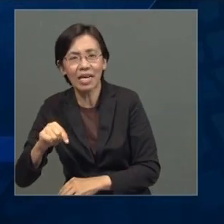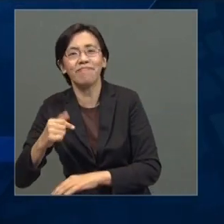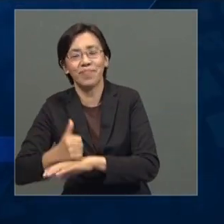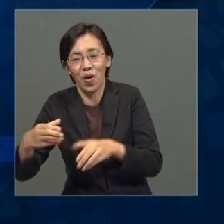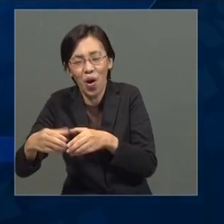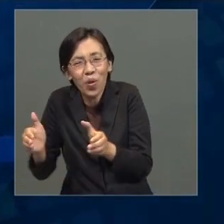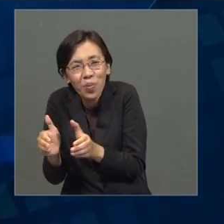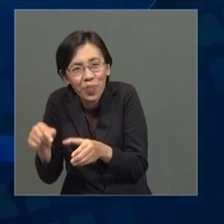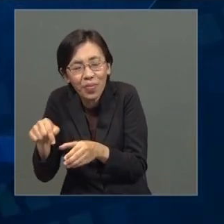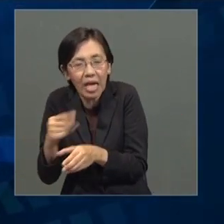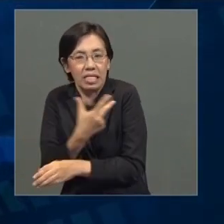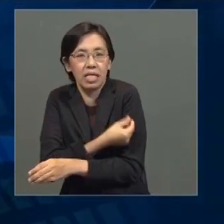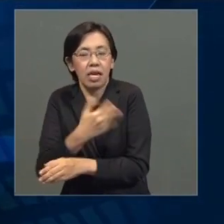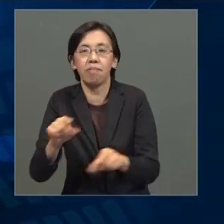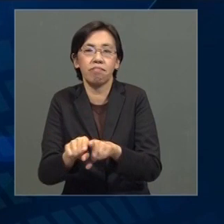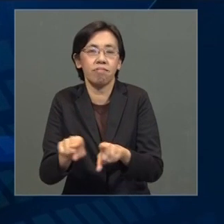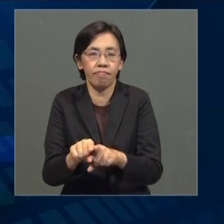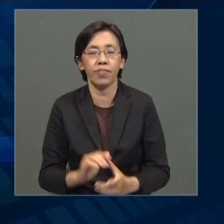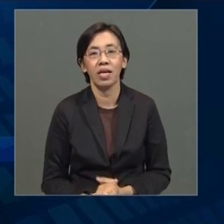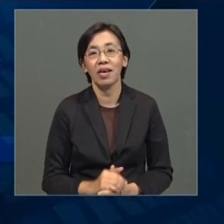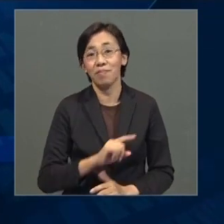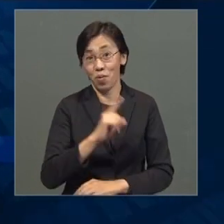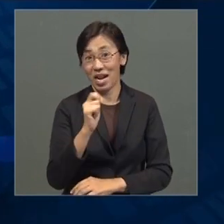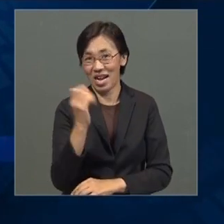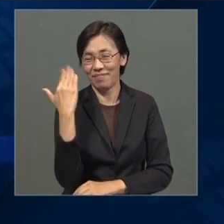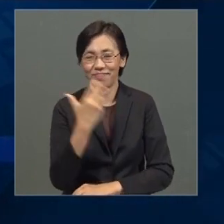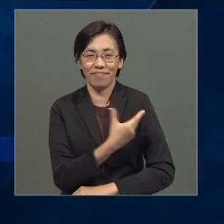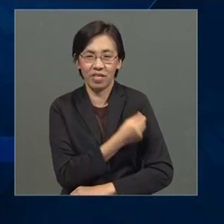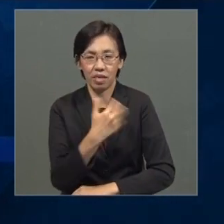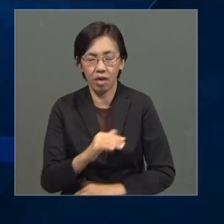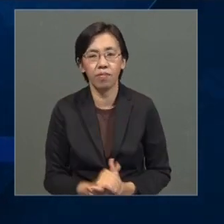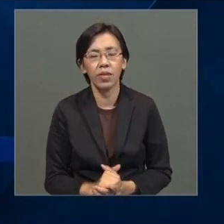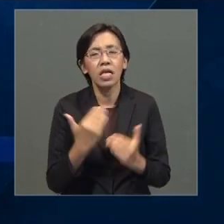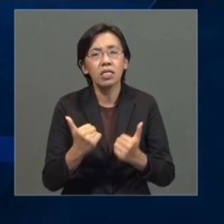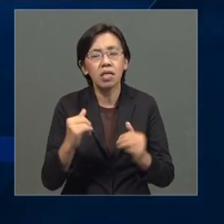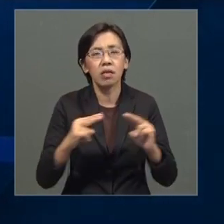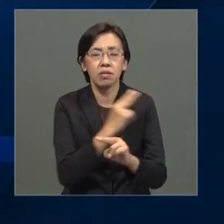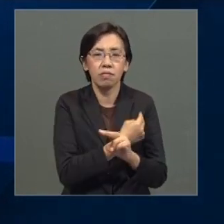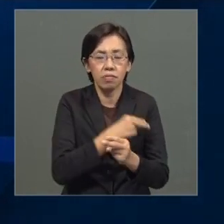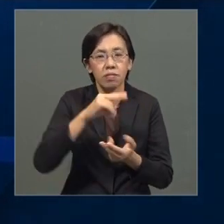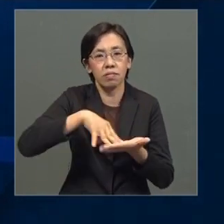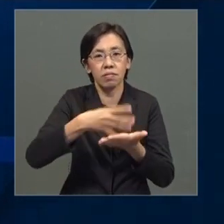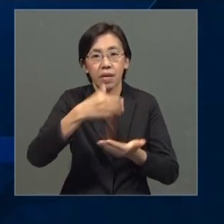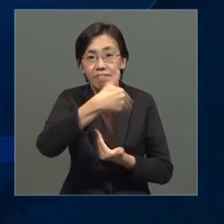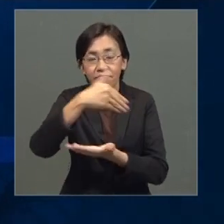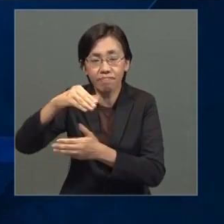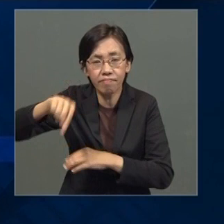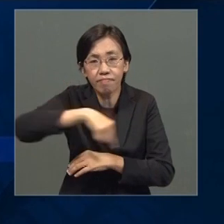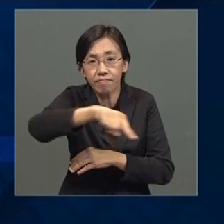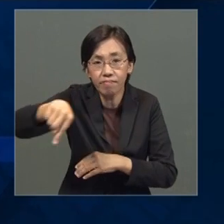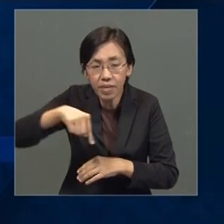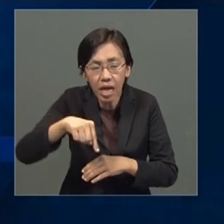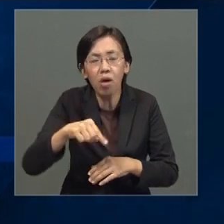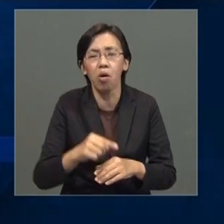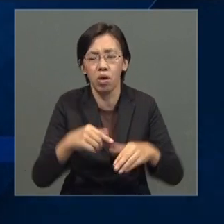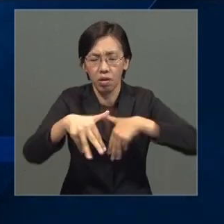อย่างที่เน้นย้ำกันนะคะว่ากระทรวงสาธารณสุขก็จะมีแผนกระจายวัคซีนไปในพื้นที่เสี่ยงและประชาชน